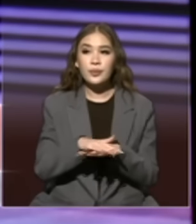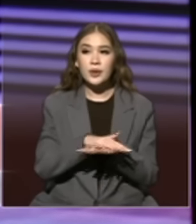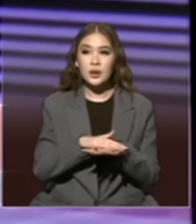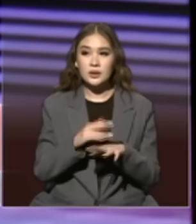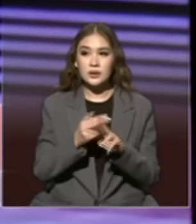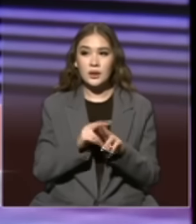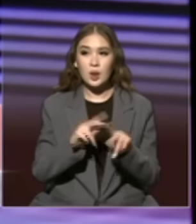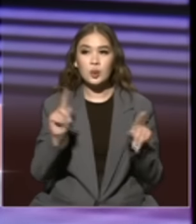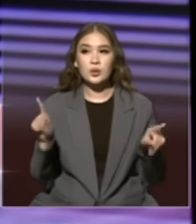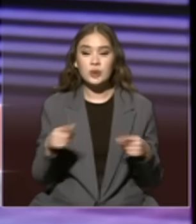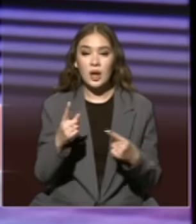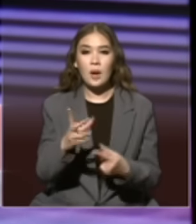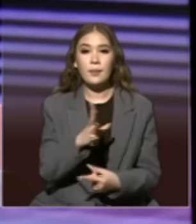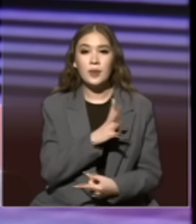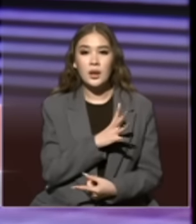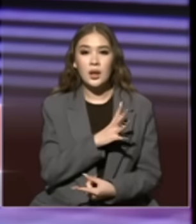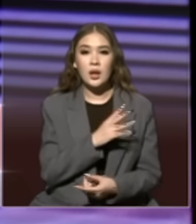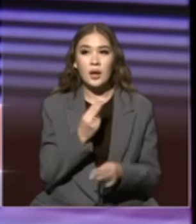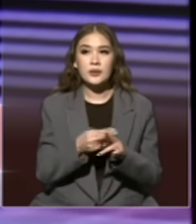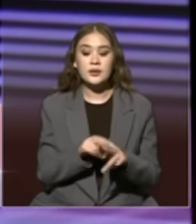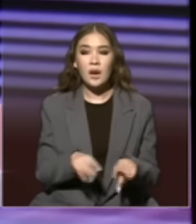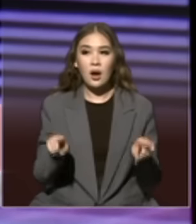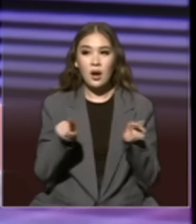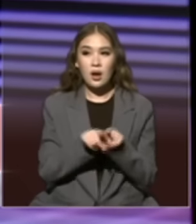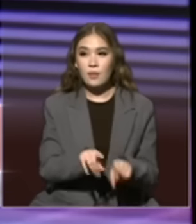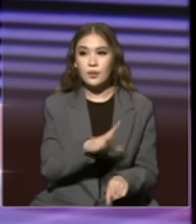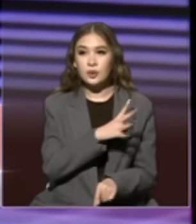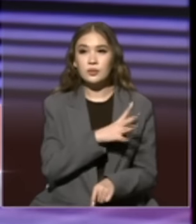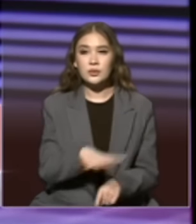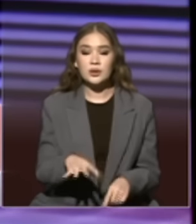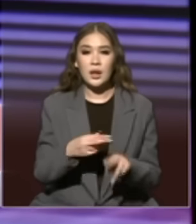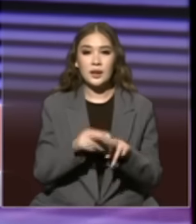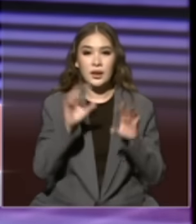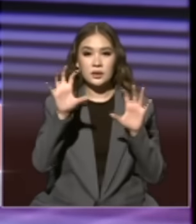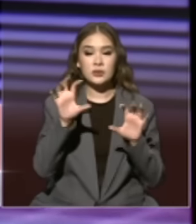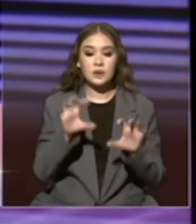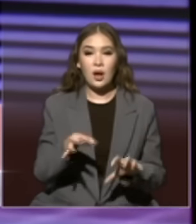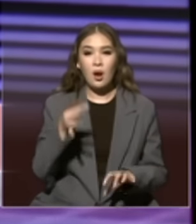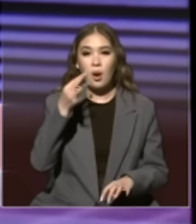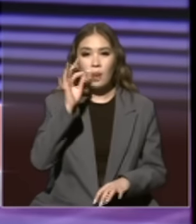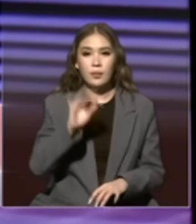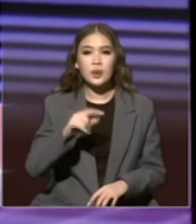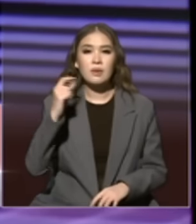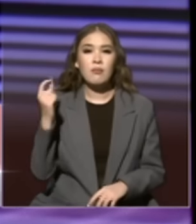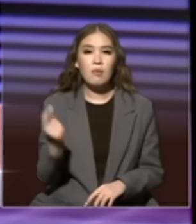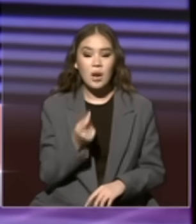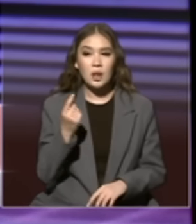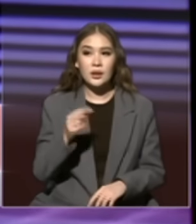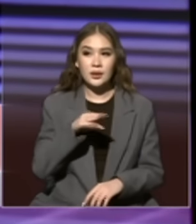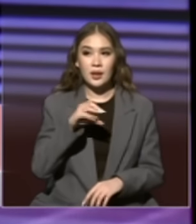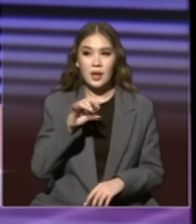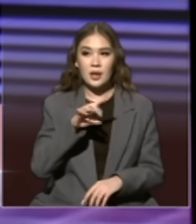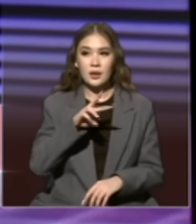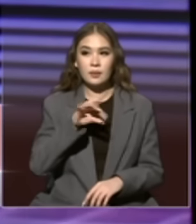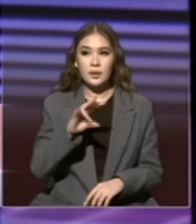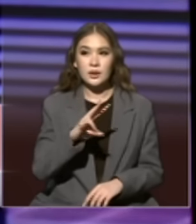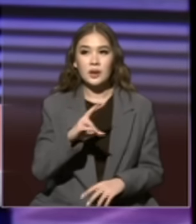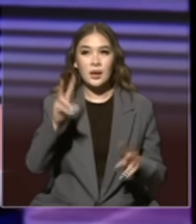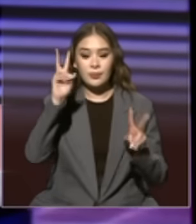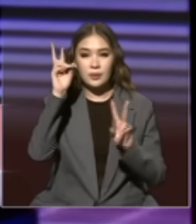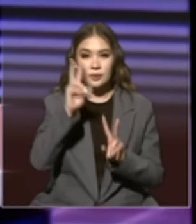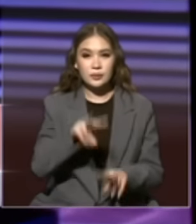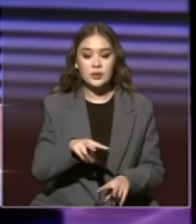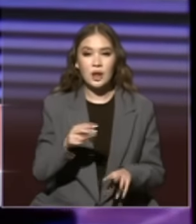көтеріп жіберді деп айта алмаймын, өйткені бұған көбінесе жаңағы заңгерлік сауаттылығы аз, жаңағы терминдерді білмейтін,